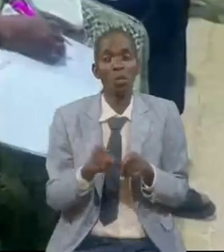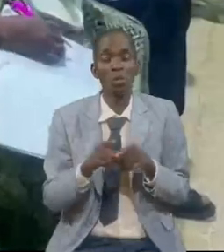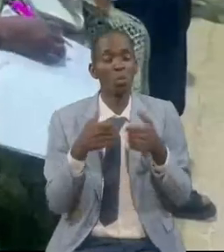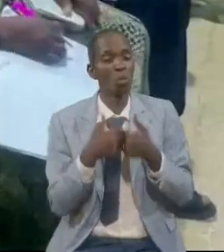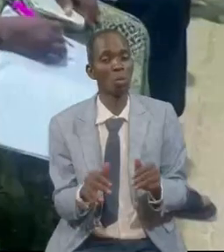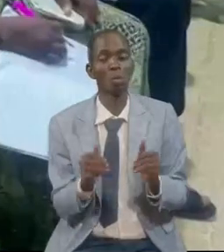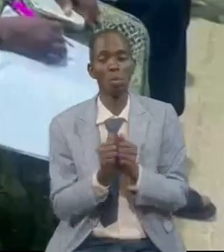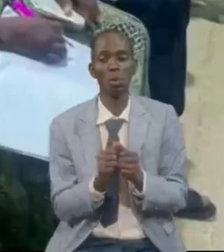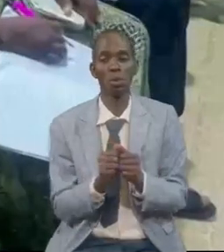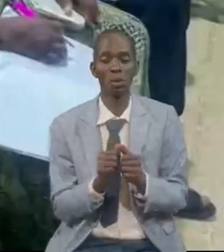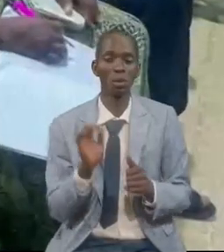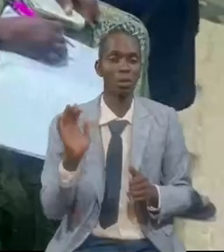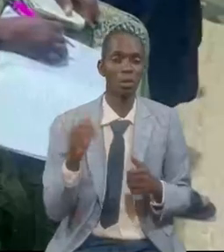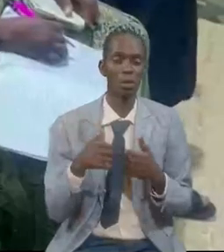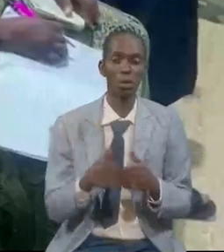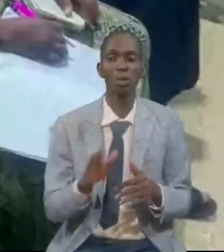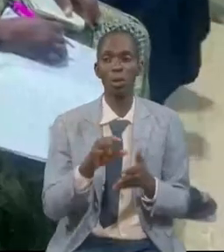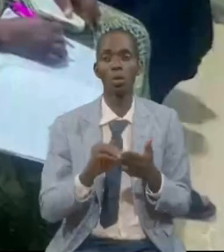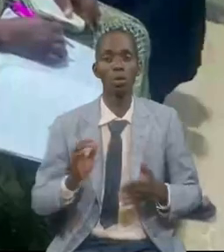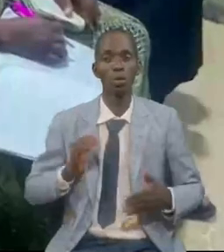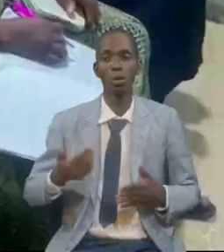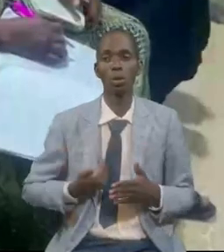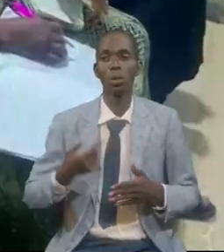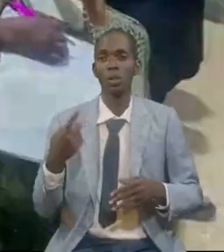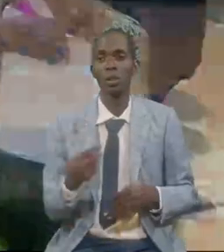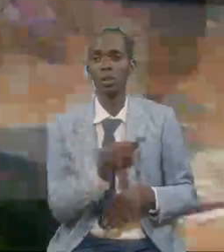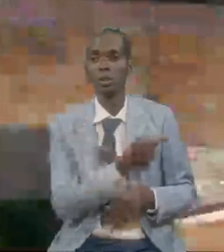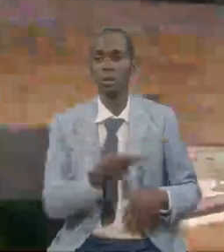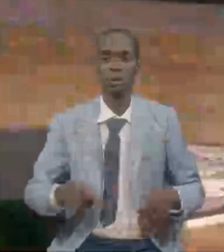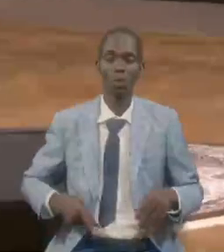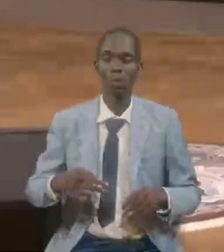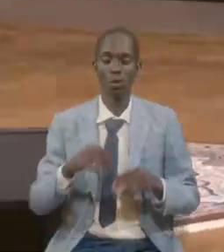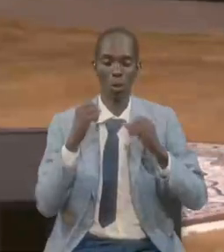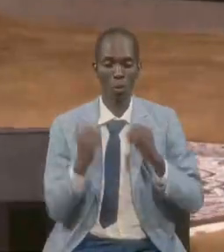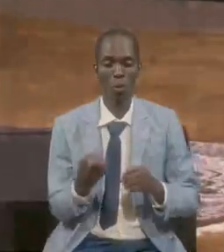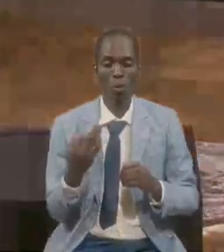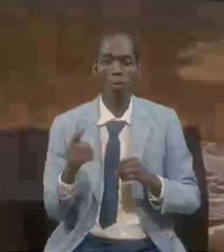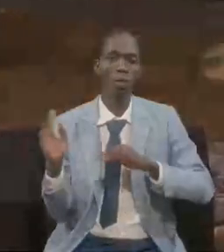Mais ils vont tout vendre, même vendre leur âme. Le prince des ténèbres